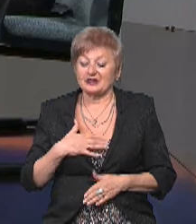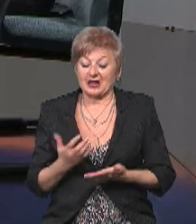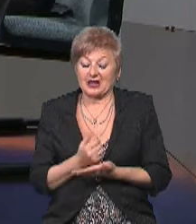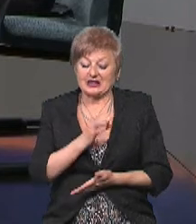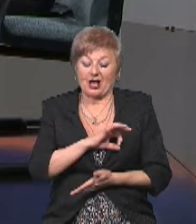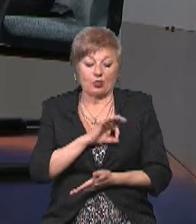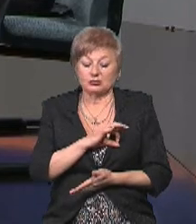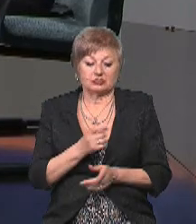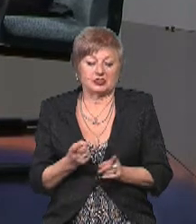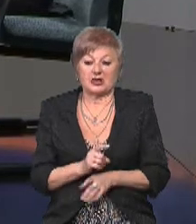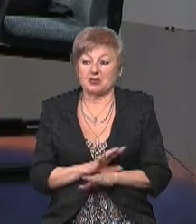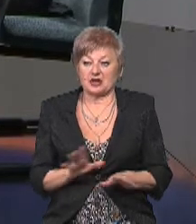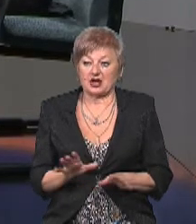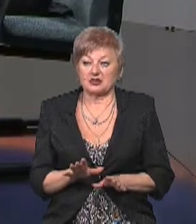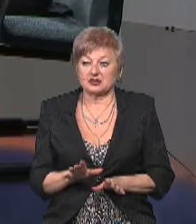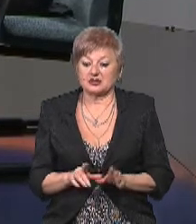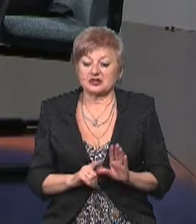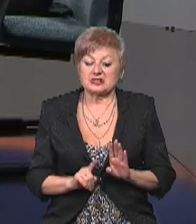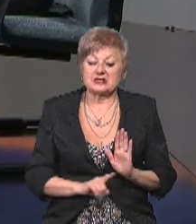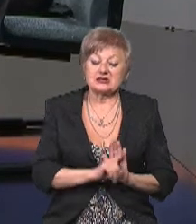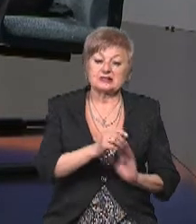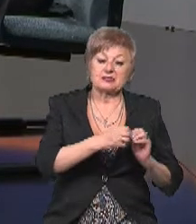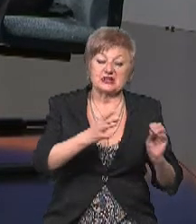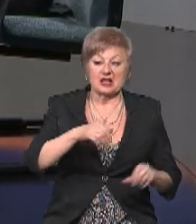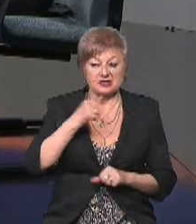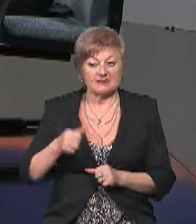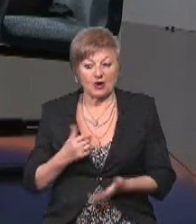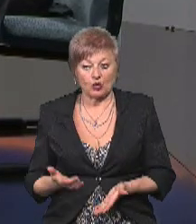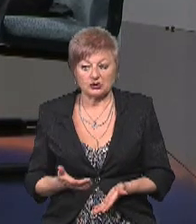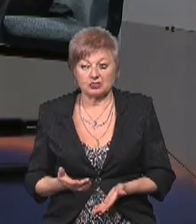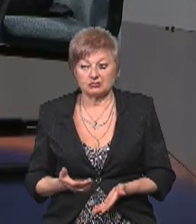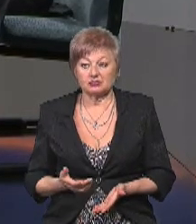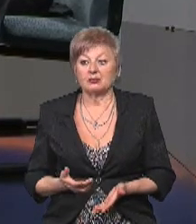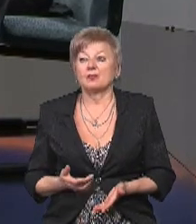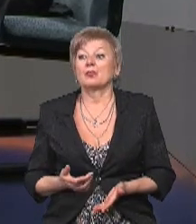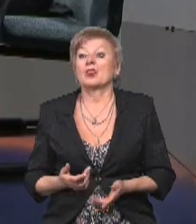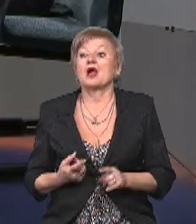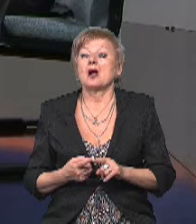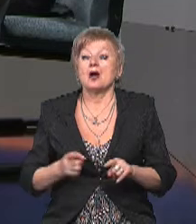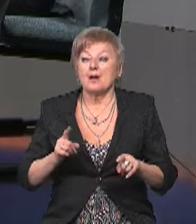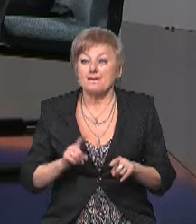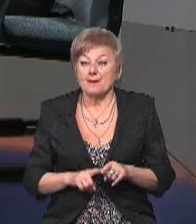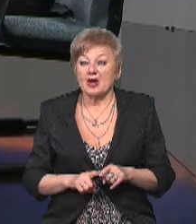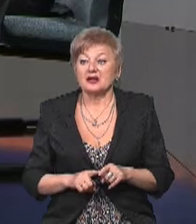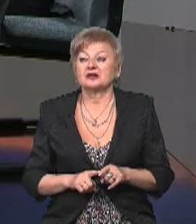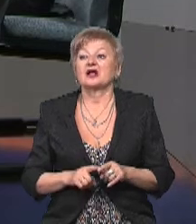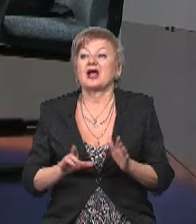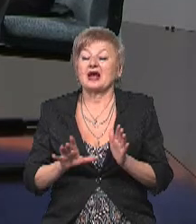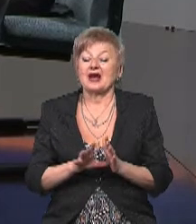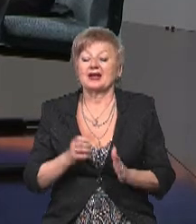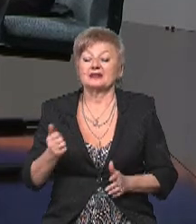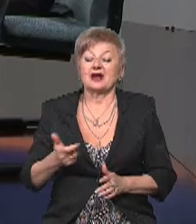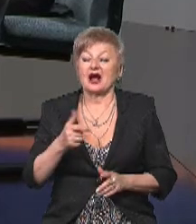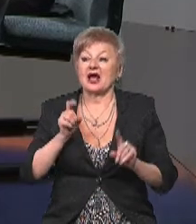не меняется. С 2015 года, вот он как есть зафиксированный, такой он и остается. Поэтому, естественно, электрогазосварщиков у